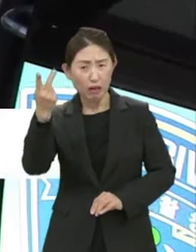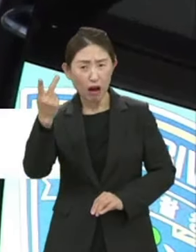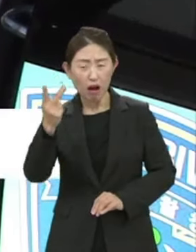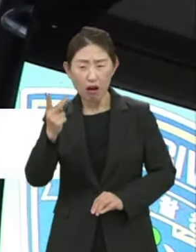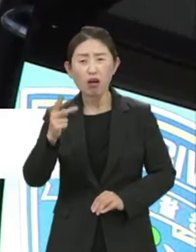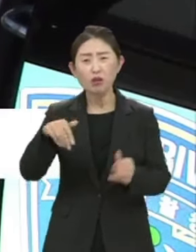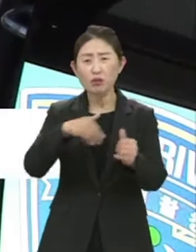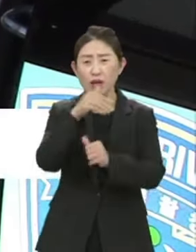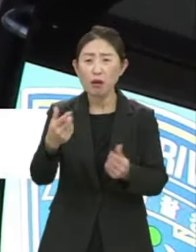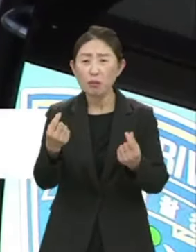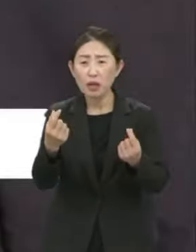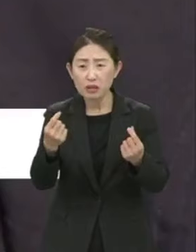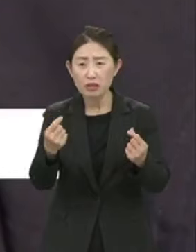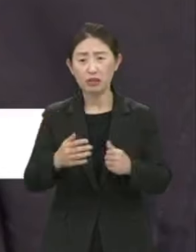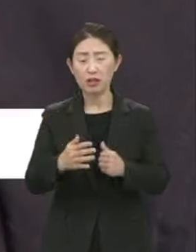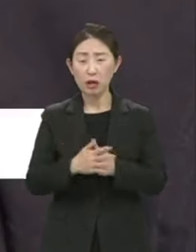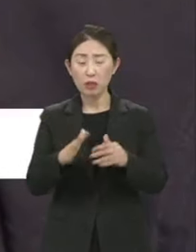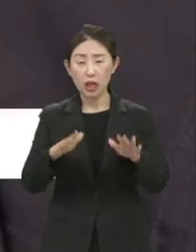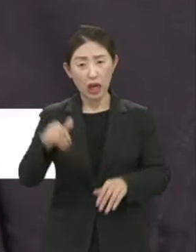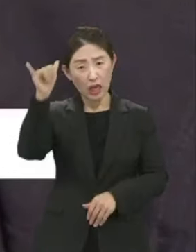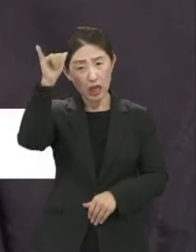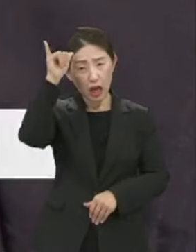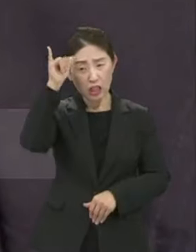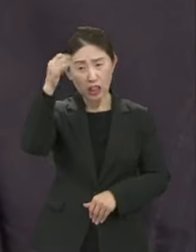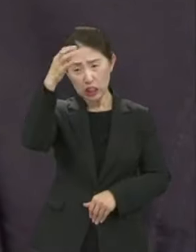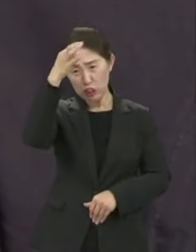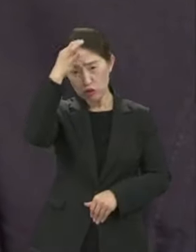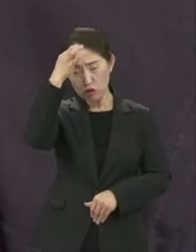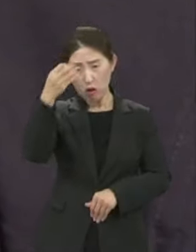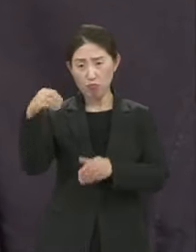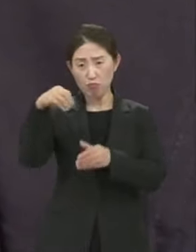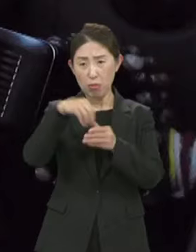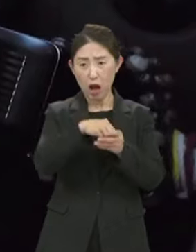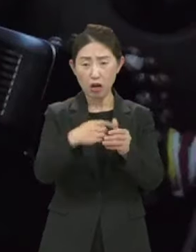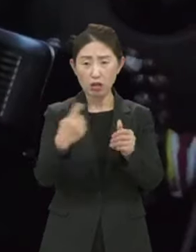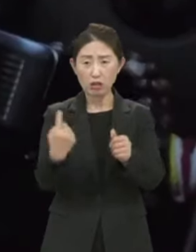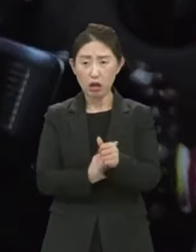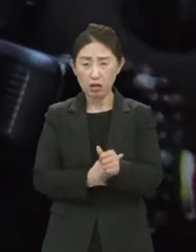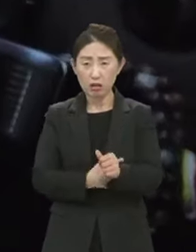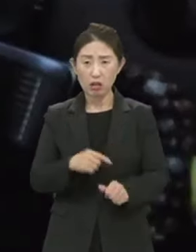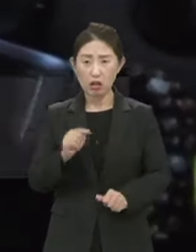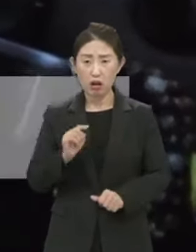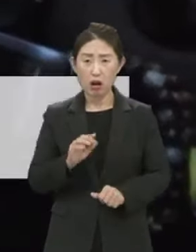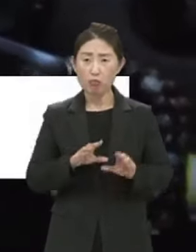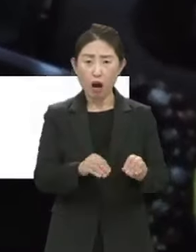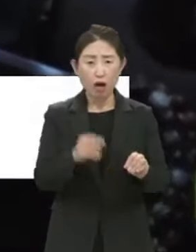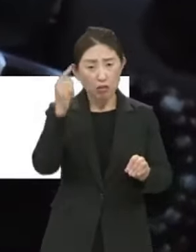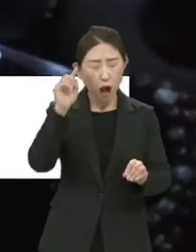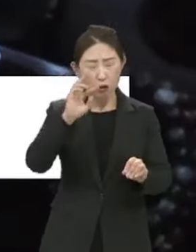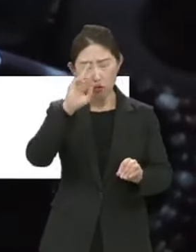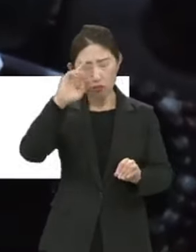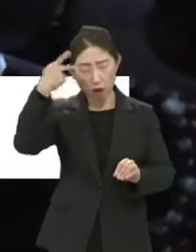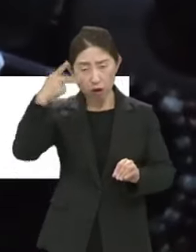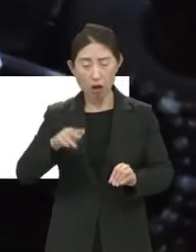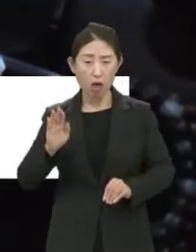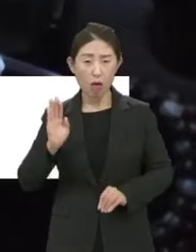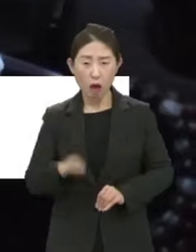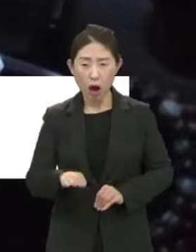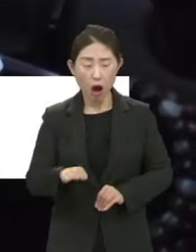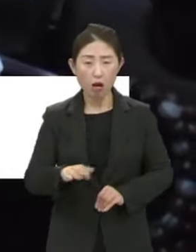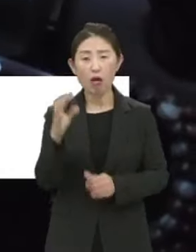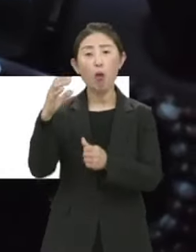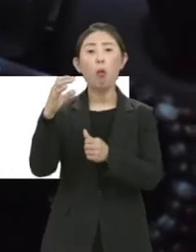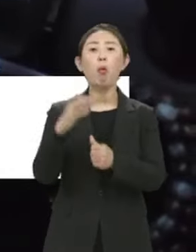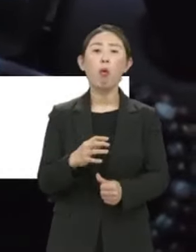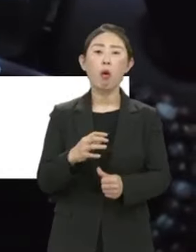부착된 페달 오조작 방지 장치가 급가속을 막아준 겁니다 도로에서도 밟았을 때 안 나가던가 예 안